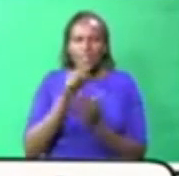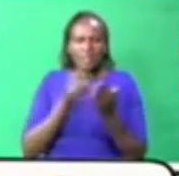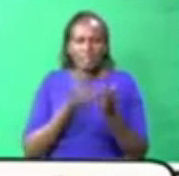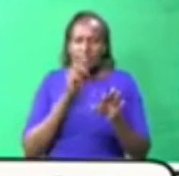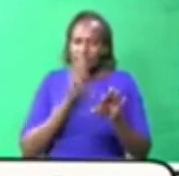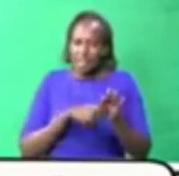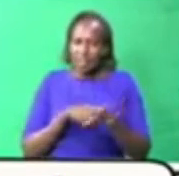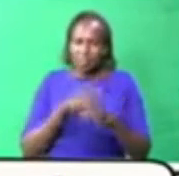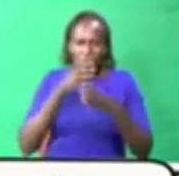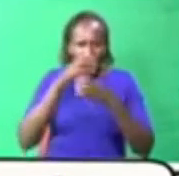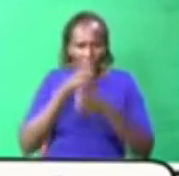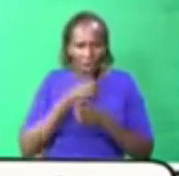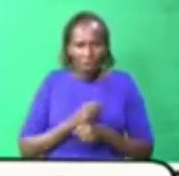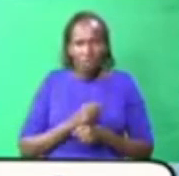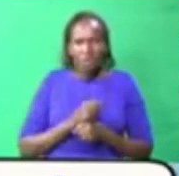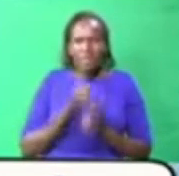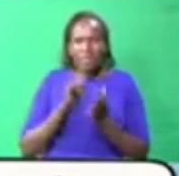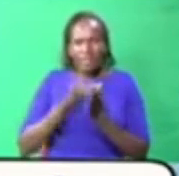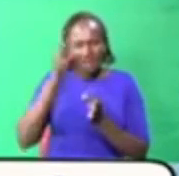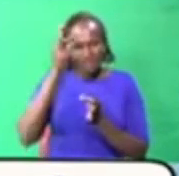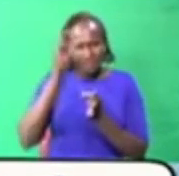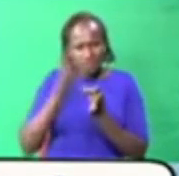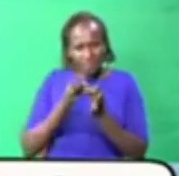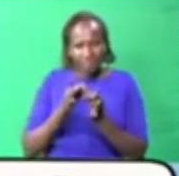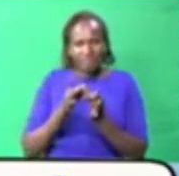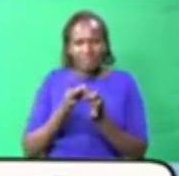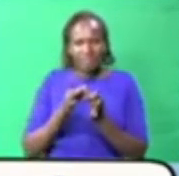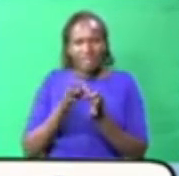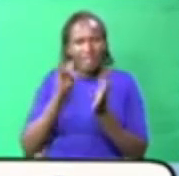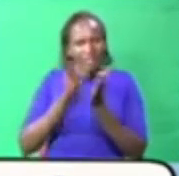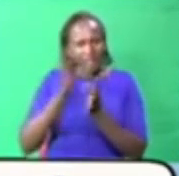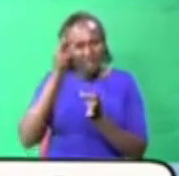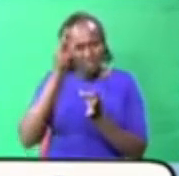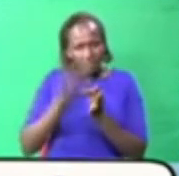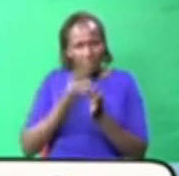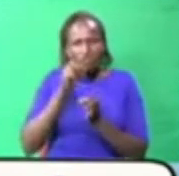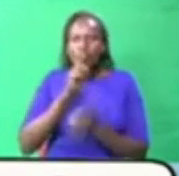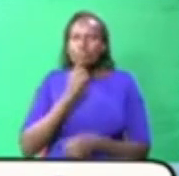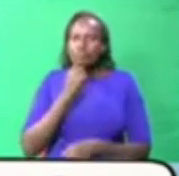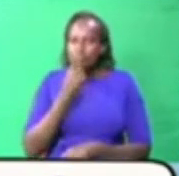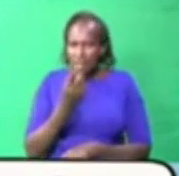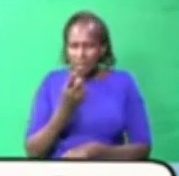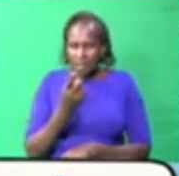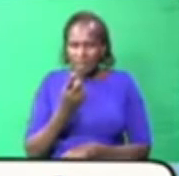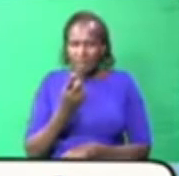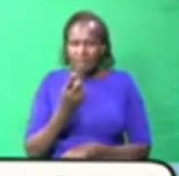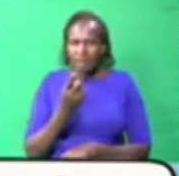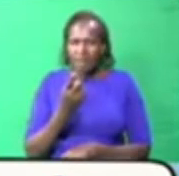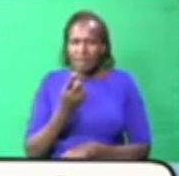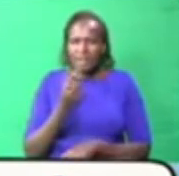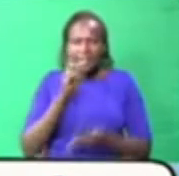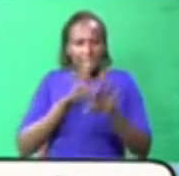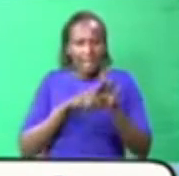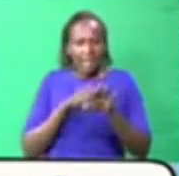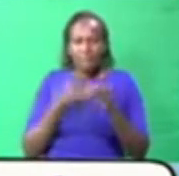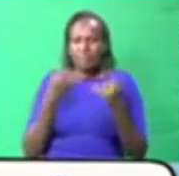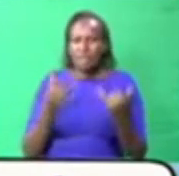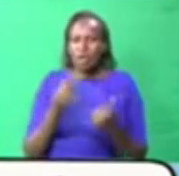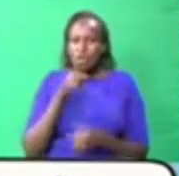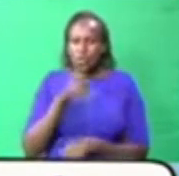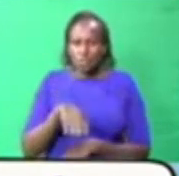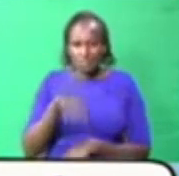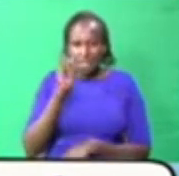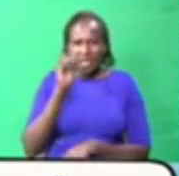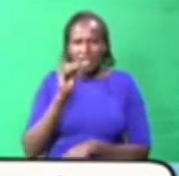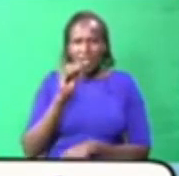hold on to that faith. That faith that you profess and you confess. It is time now you take a hold